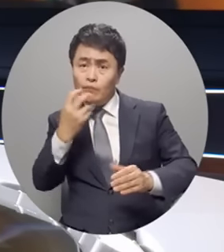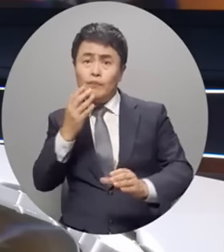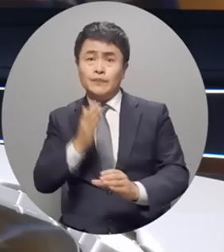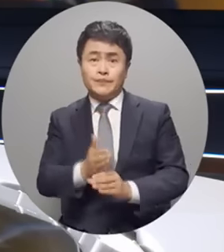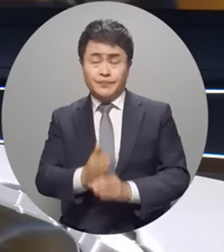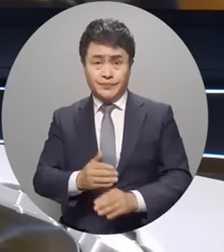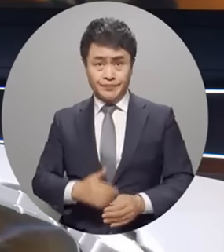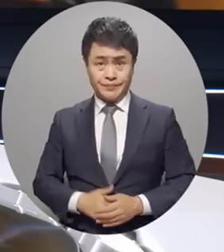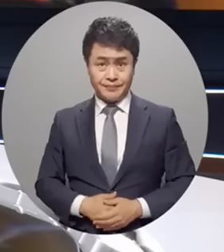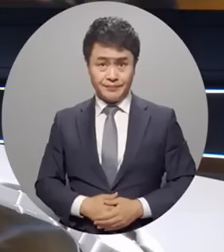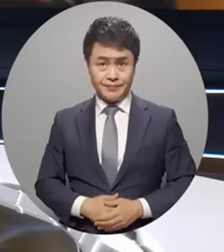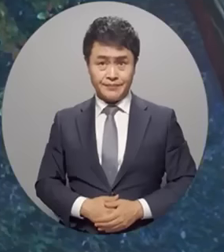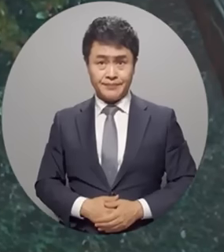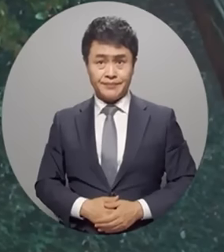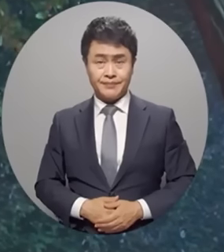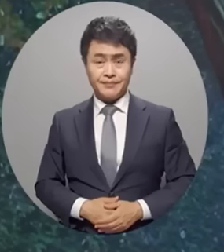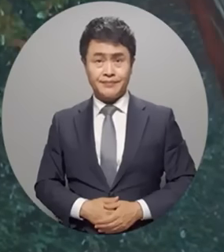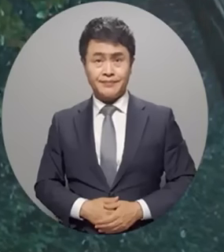취재했습니다.